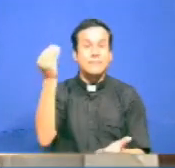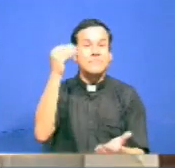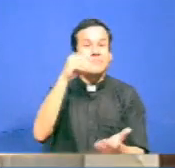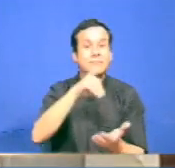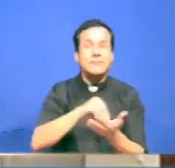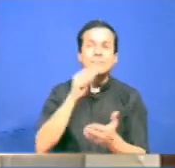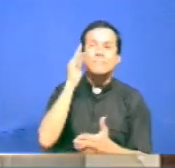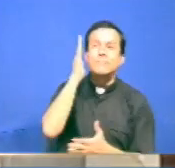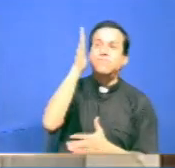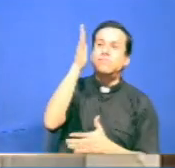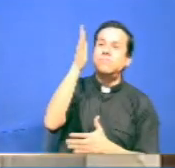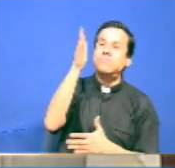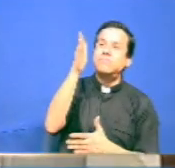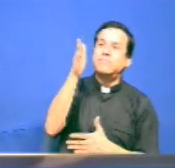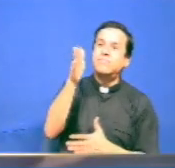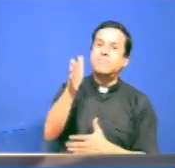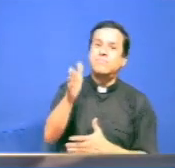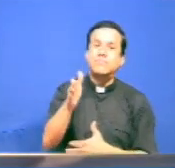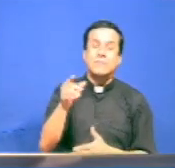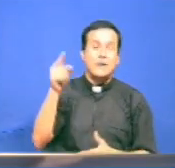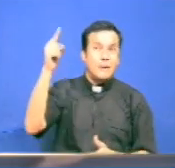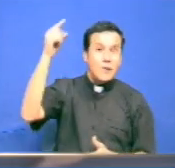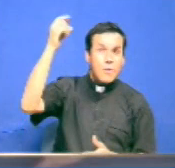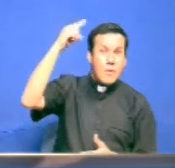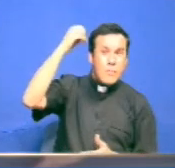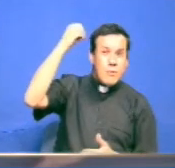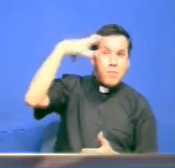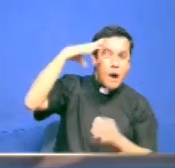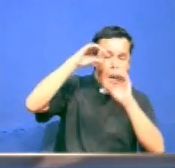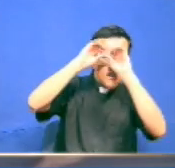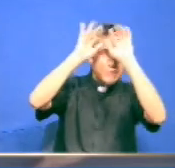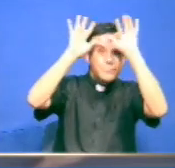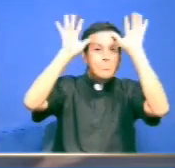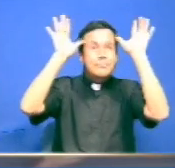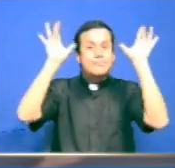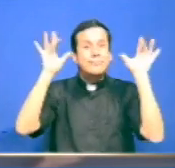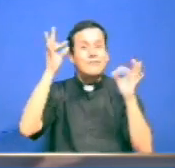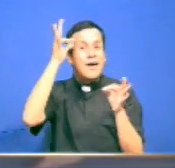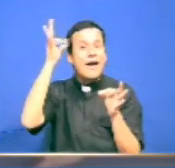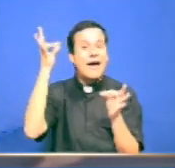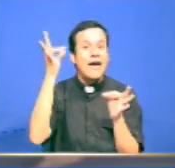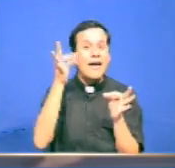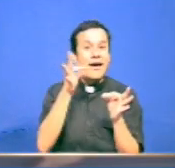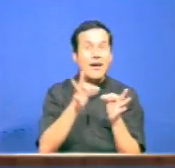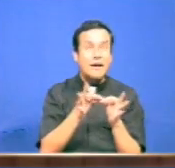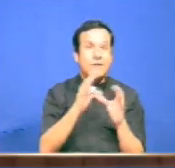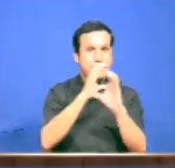atakuja tena. Hili ni fumbo la imani.